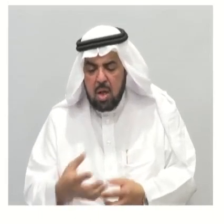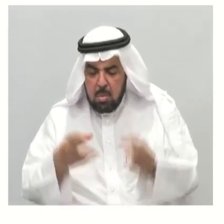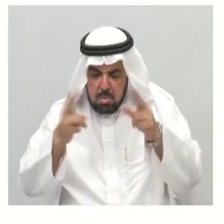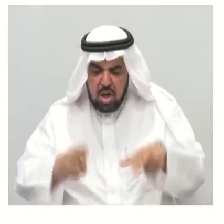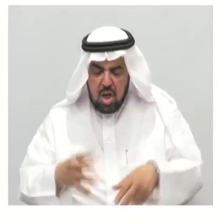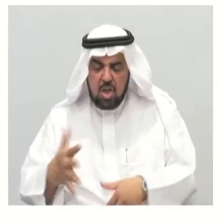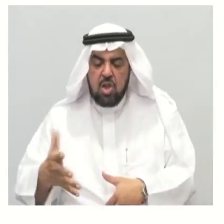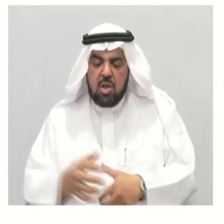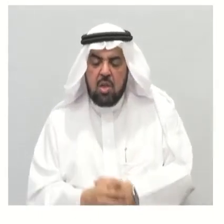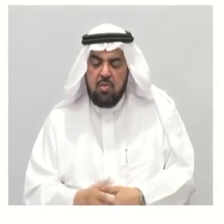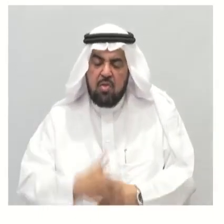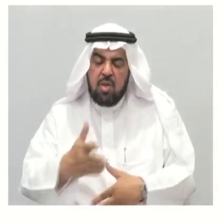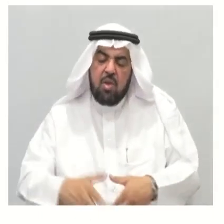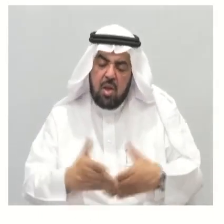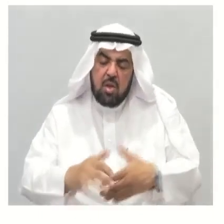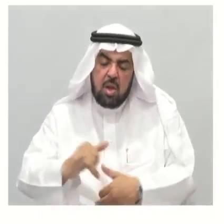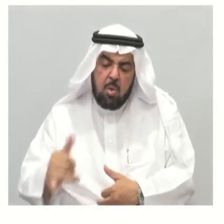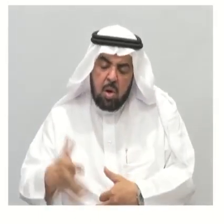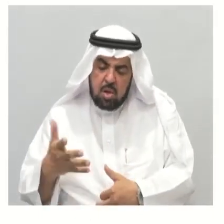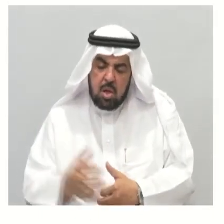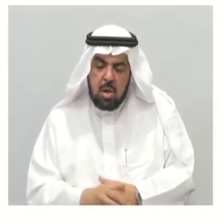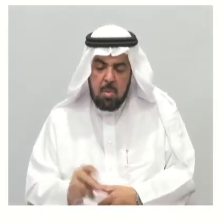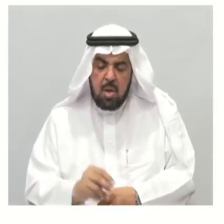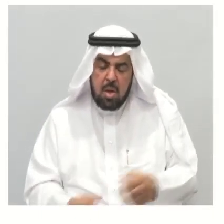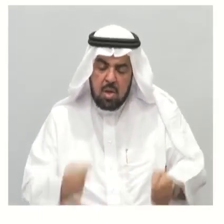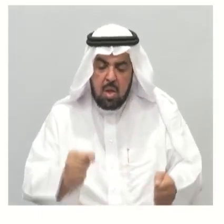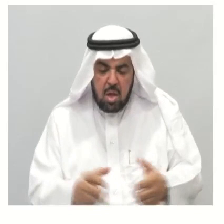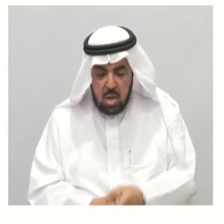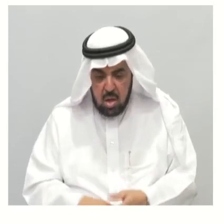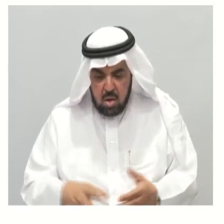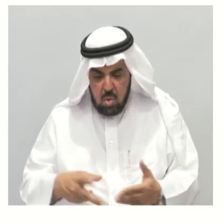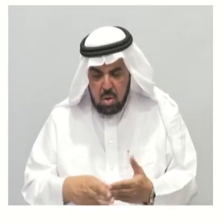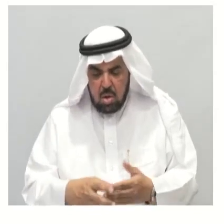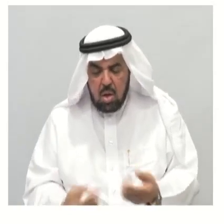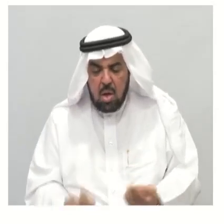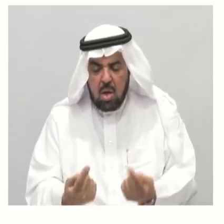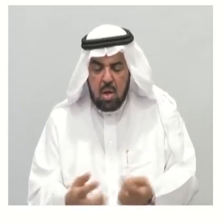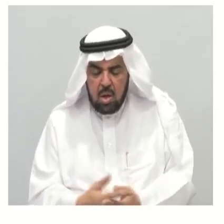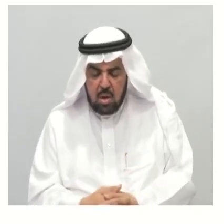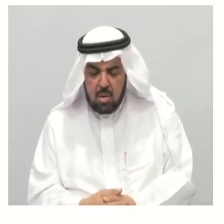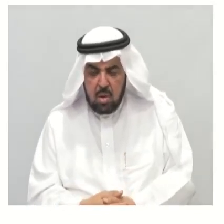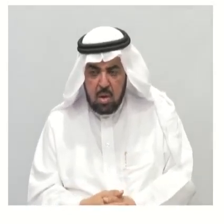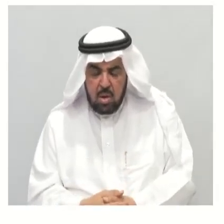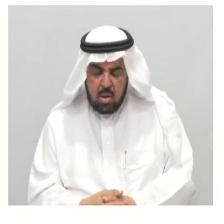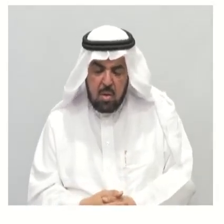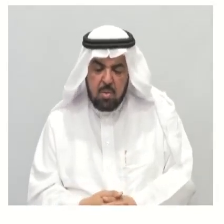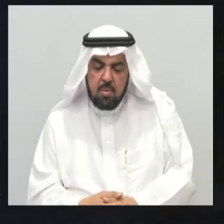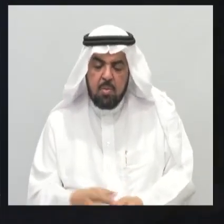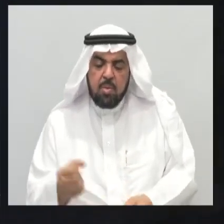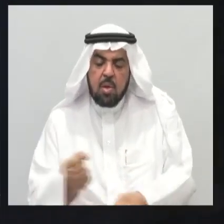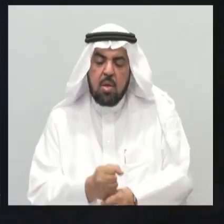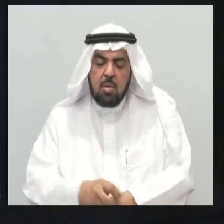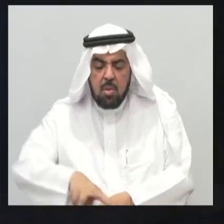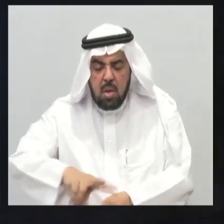فيعطيني مواد جديدة بالضبط مثل ما يحصل في السيارة وقطاعة العشب. إذن أنا قمت